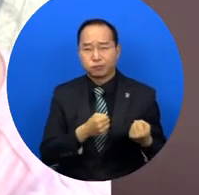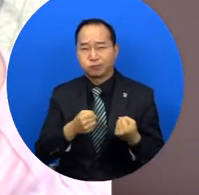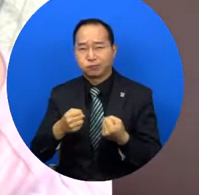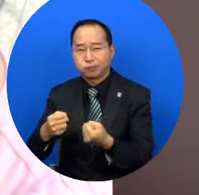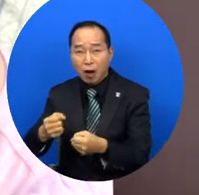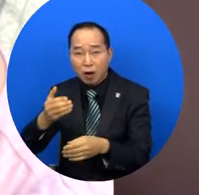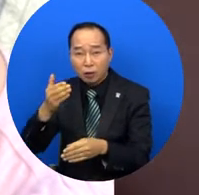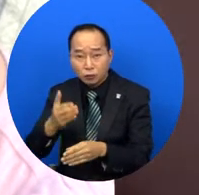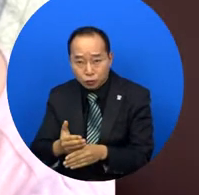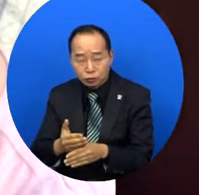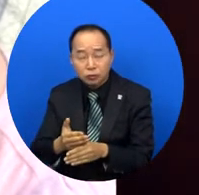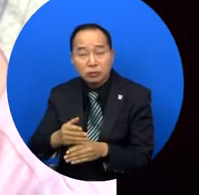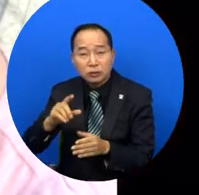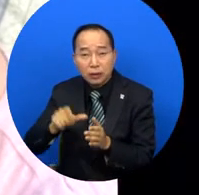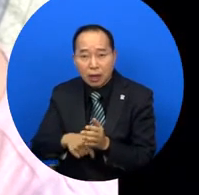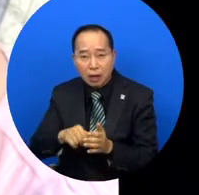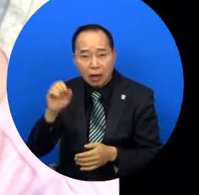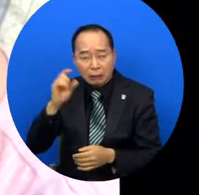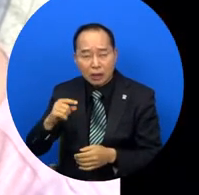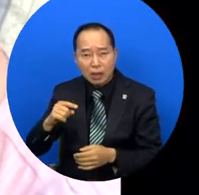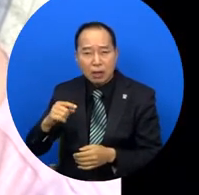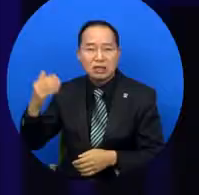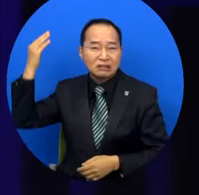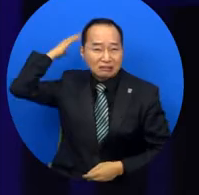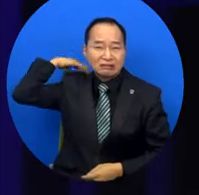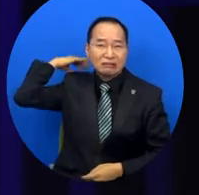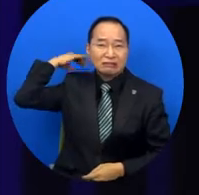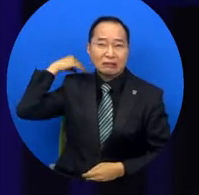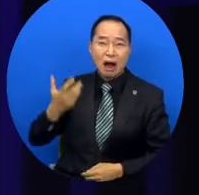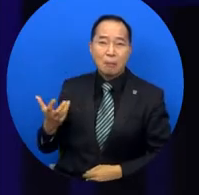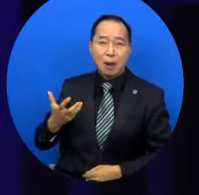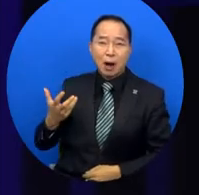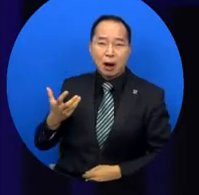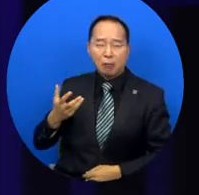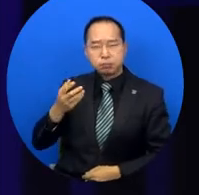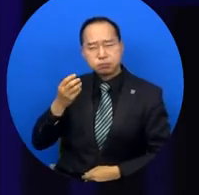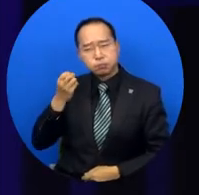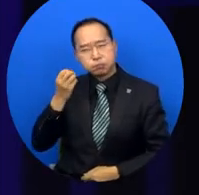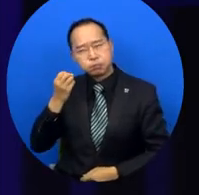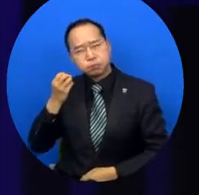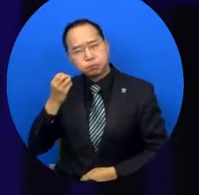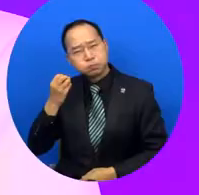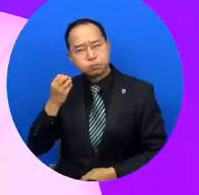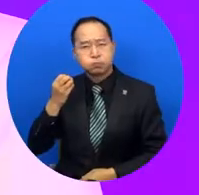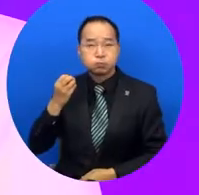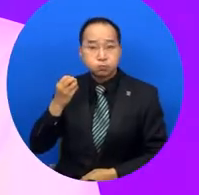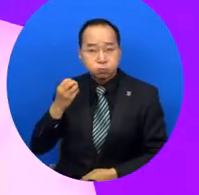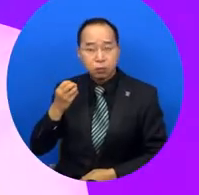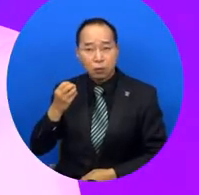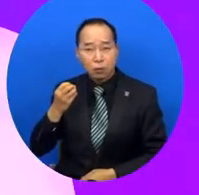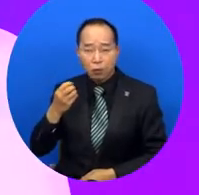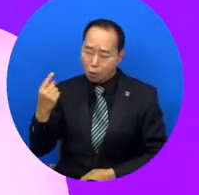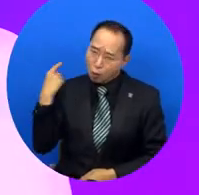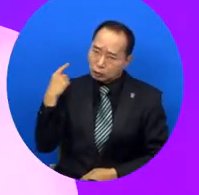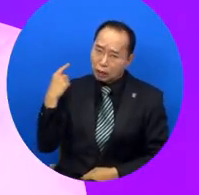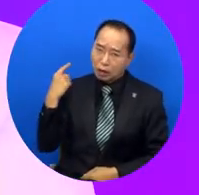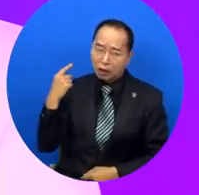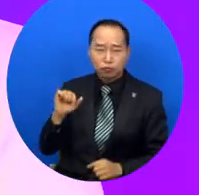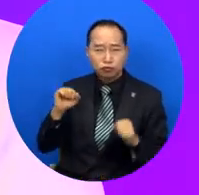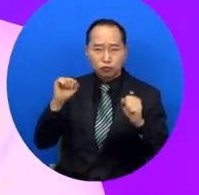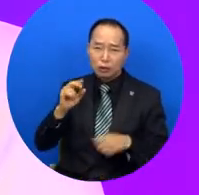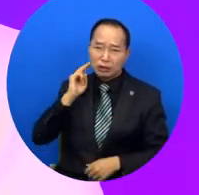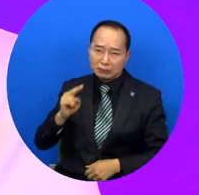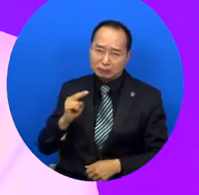2시간을 운전을 해가지고 가야 되는데 등이 갑자기 아프기 시작하더라고. 이렇게 운전하고 가는데 근데 좀 이상하다 생각이